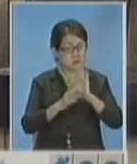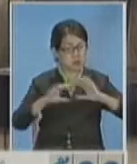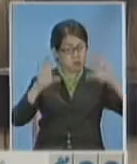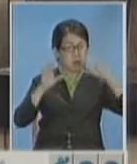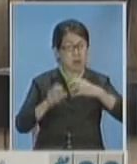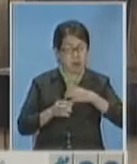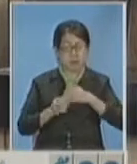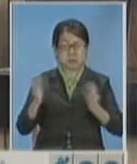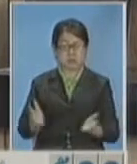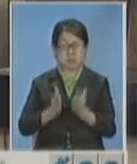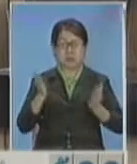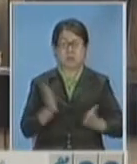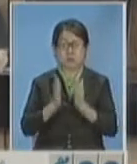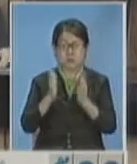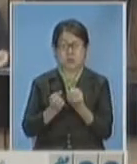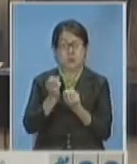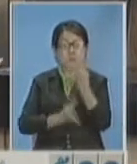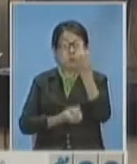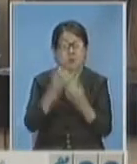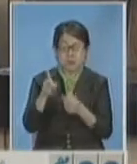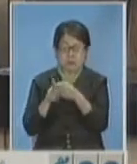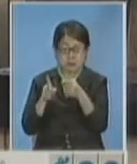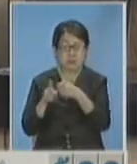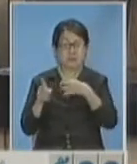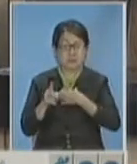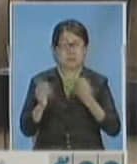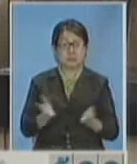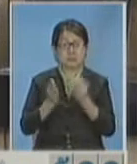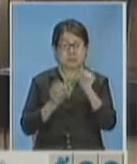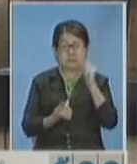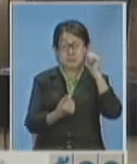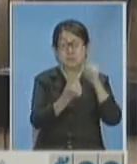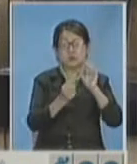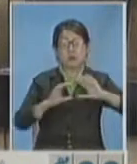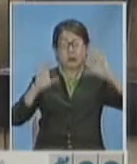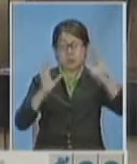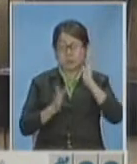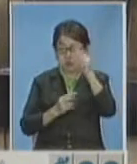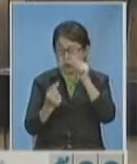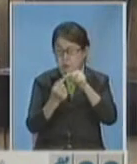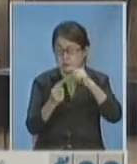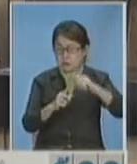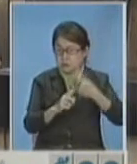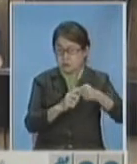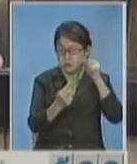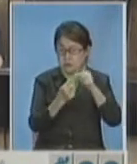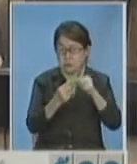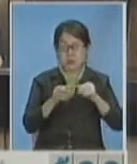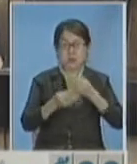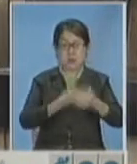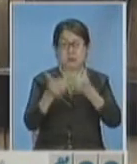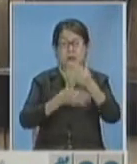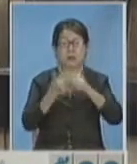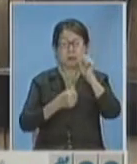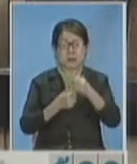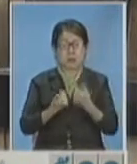เราจะส่งเสริมให้พี่น้องเกษตรกรเราได้ปลูกข้าวโพดนะคะตามที่เป้าหมายแล้วก็ได้ราคาดีแต่ท่านก็ทราบนะคะปั